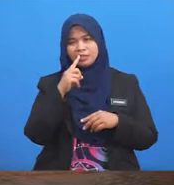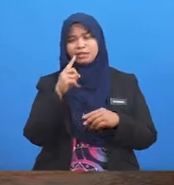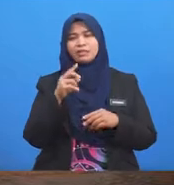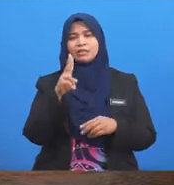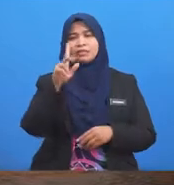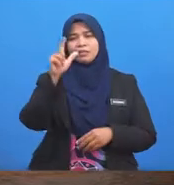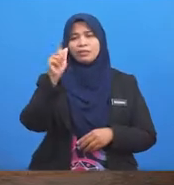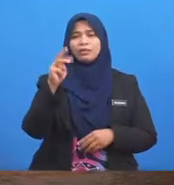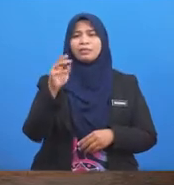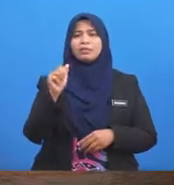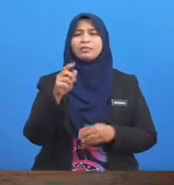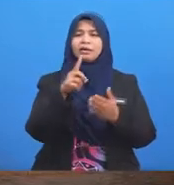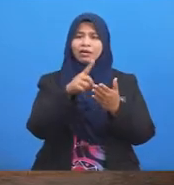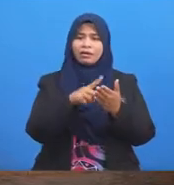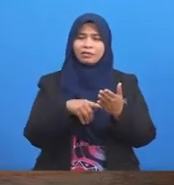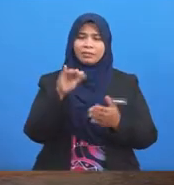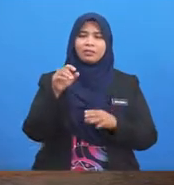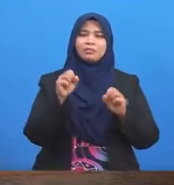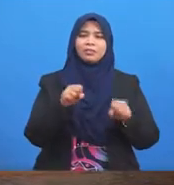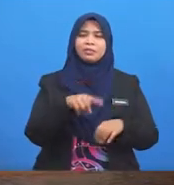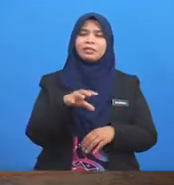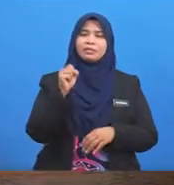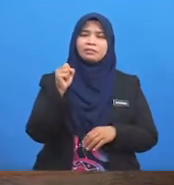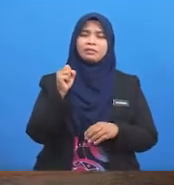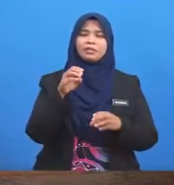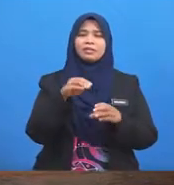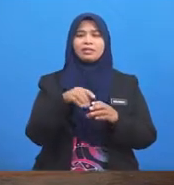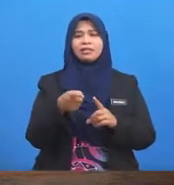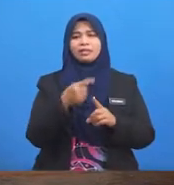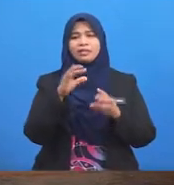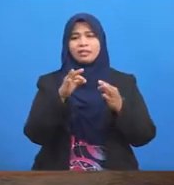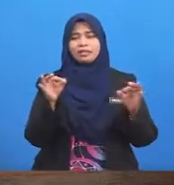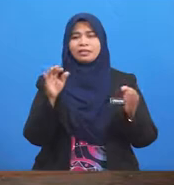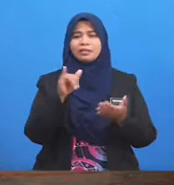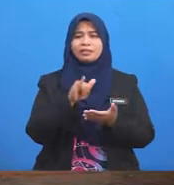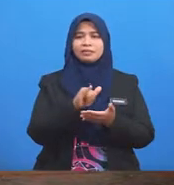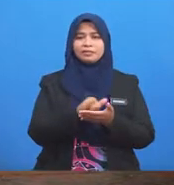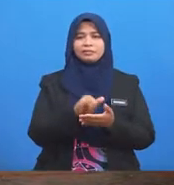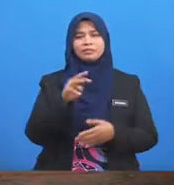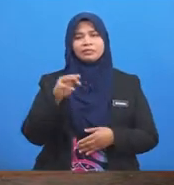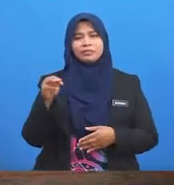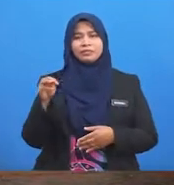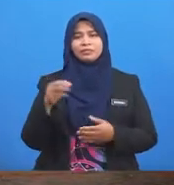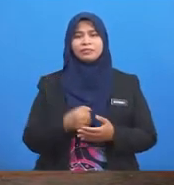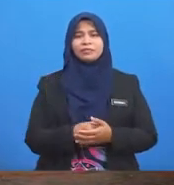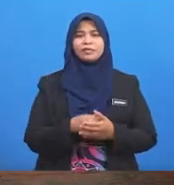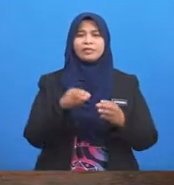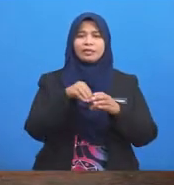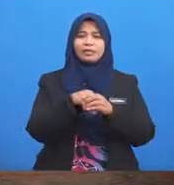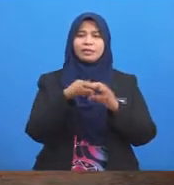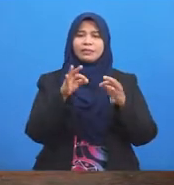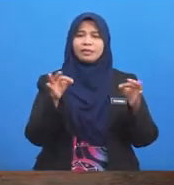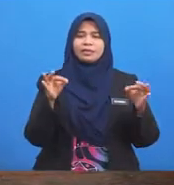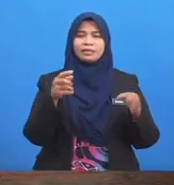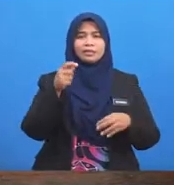kan? Apa yang boleh diambil daripada ayat tadi ya murid-murid? Dalam ayat tadi